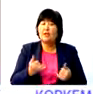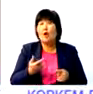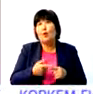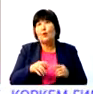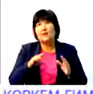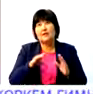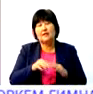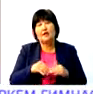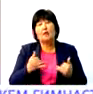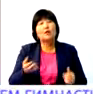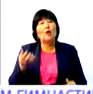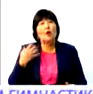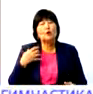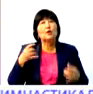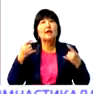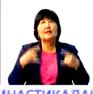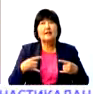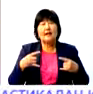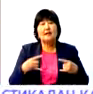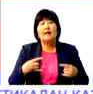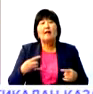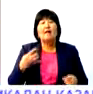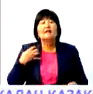ішінде мына Қызылорда телеарнасы